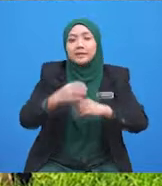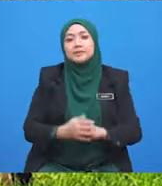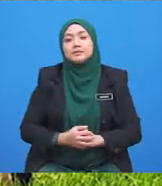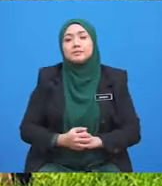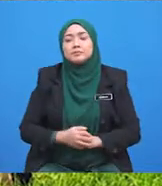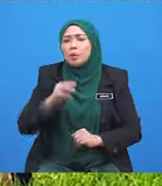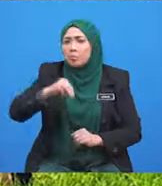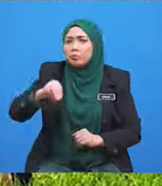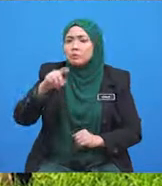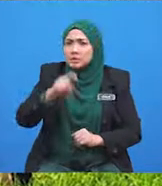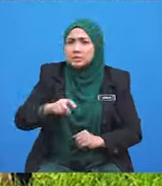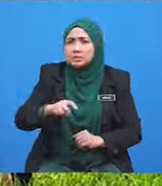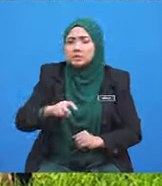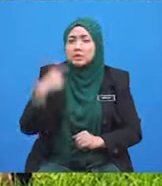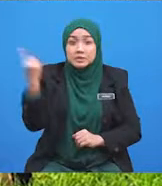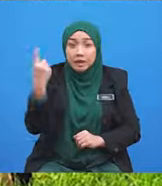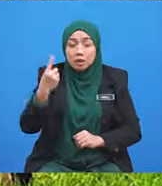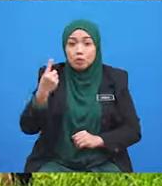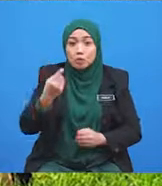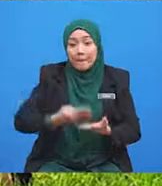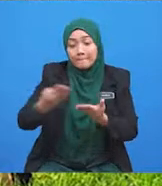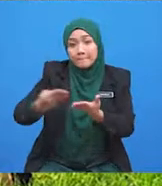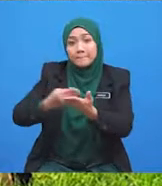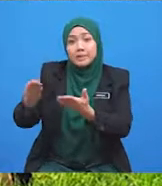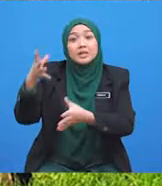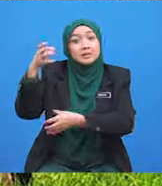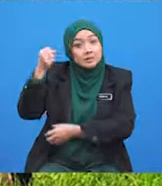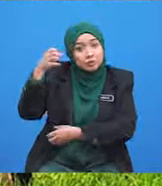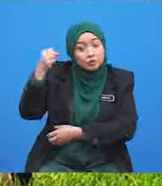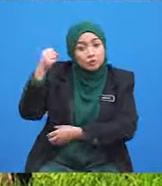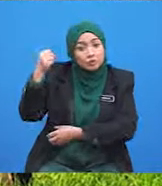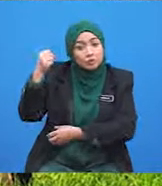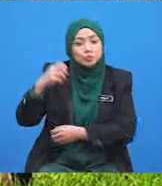Murid-murid juga mesti selalu membeli susu segar di mana-mana pasar raya, bukan?